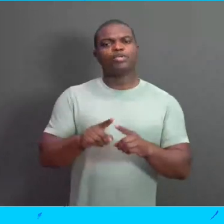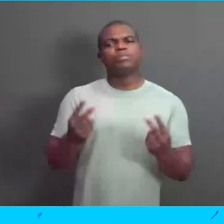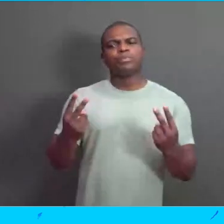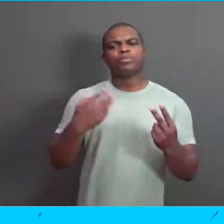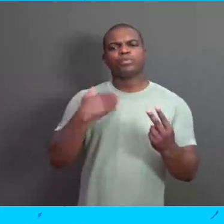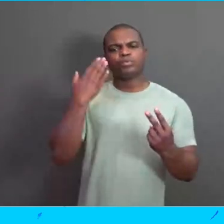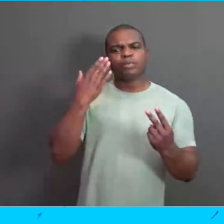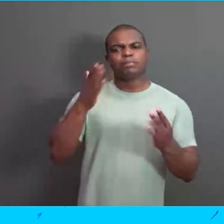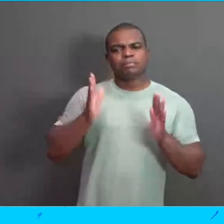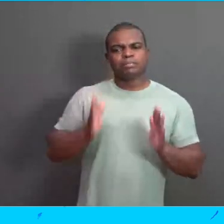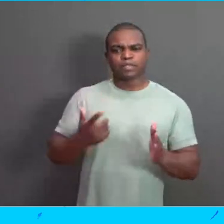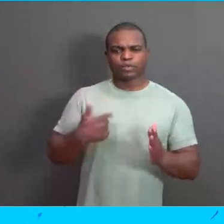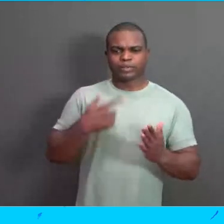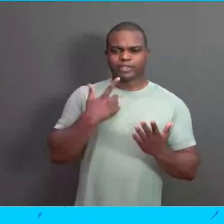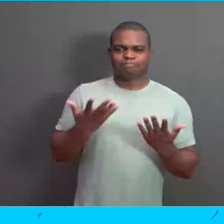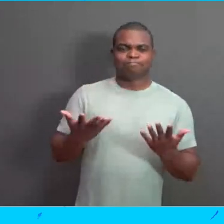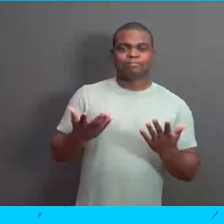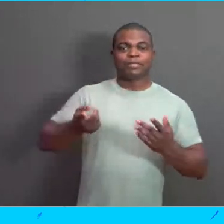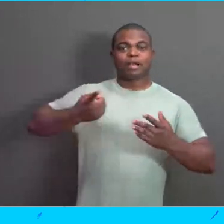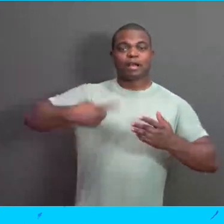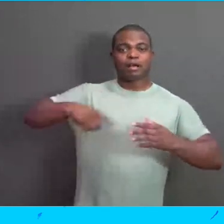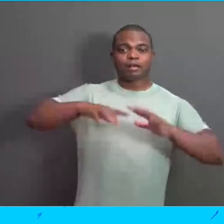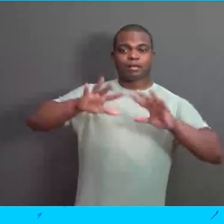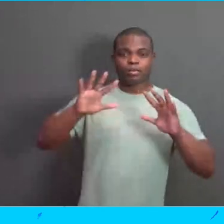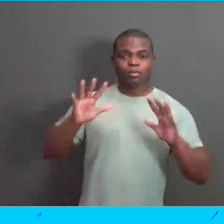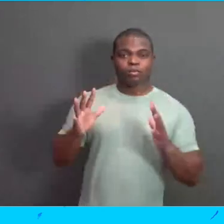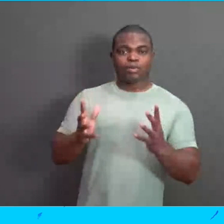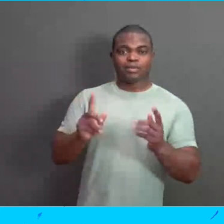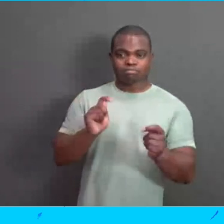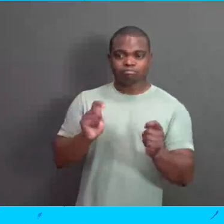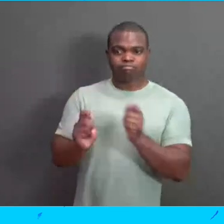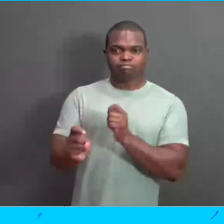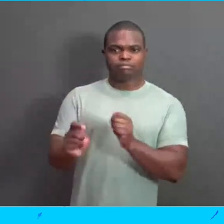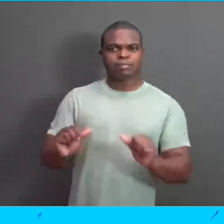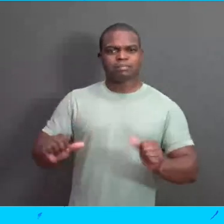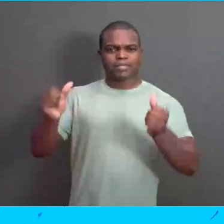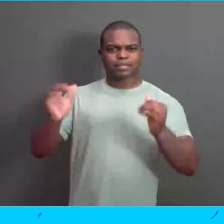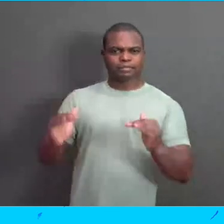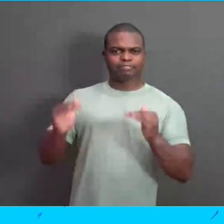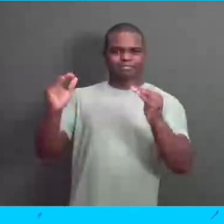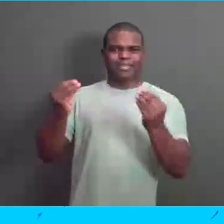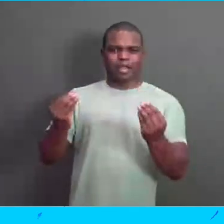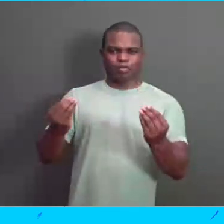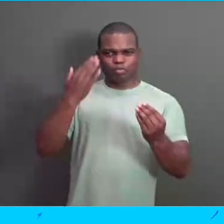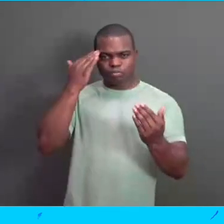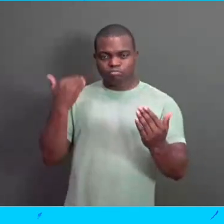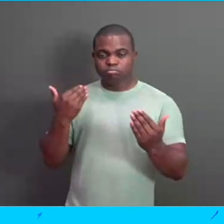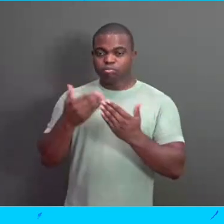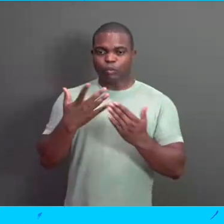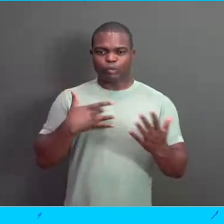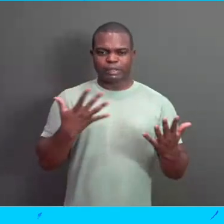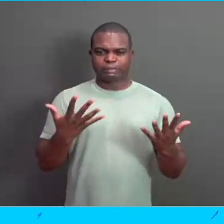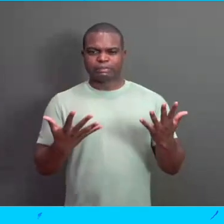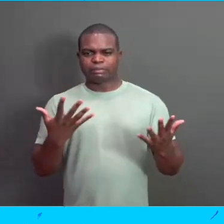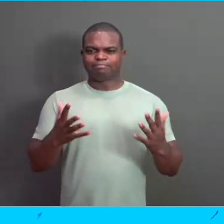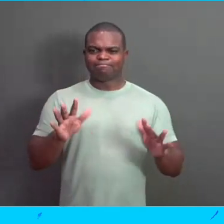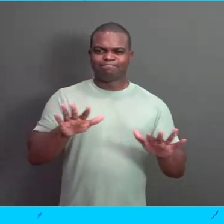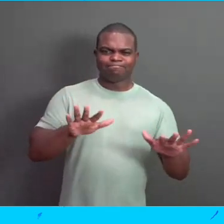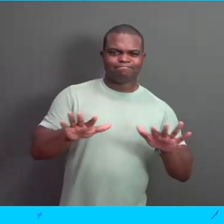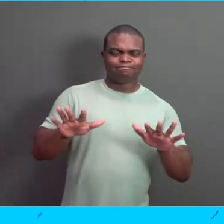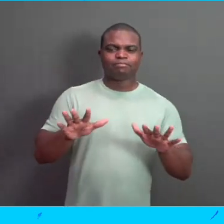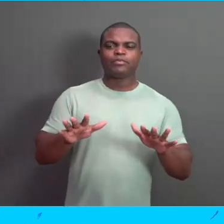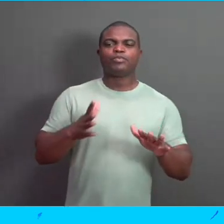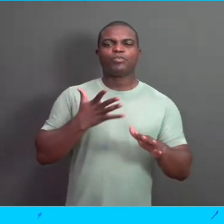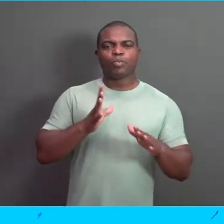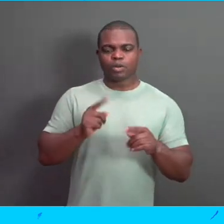qu'est-ce qui a été fait pour résoudre le problème. Le long de la conversation, il faut engager le public pour participer